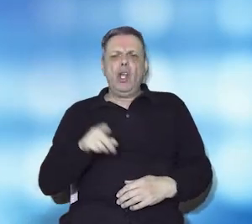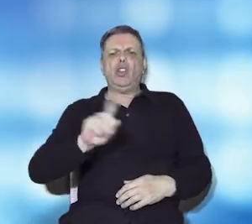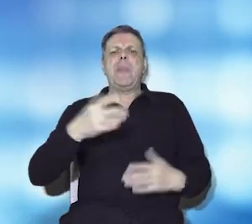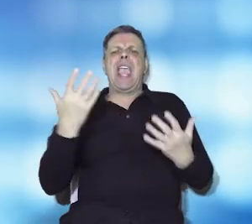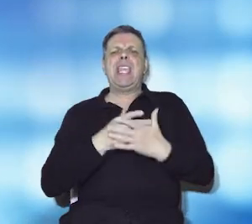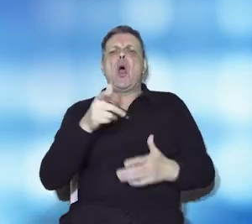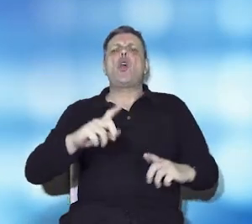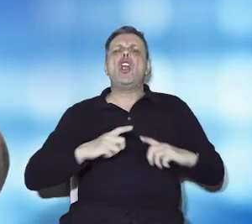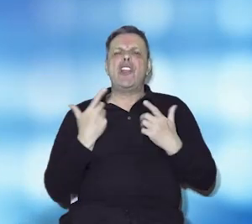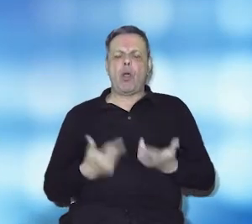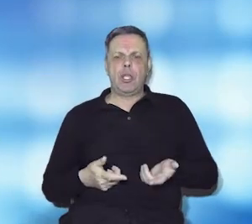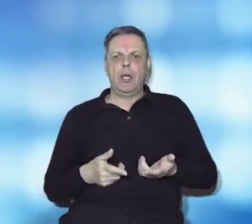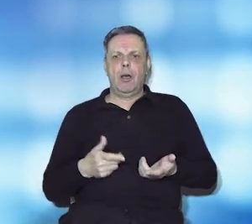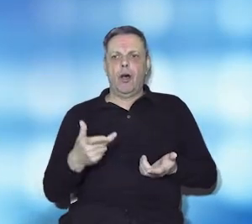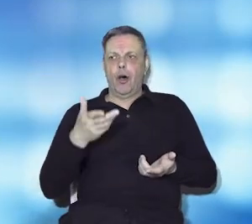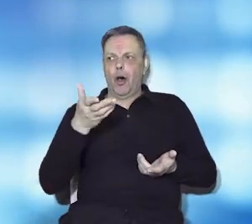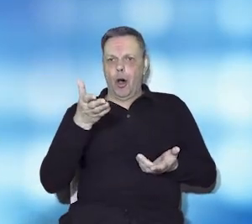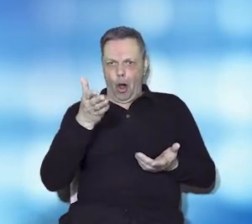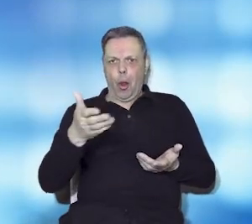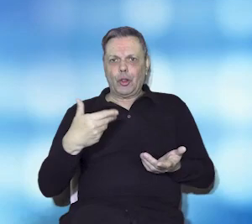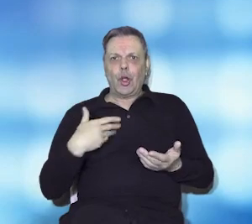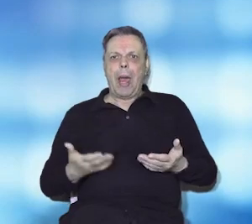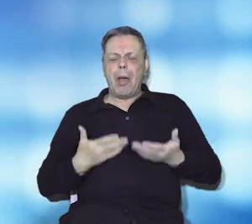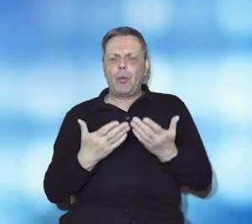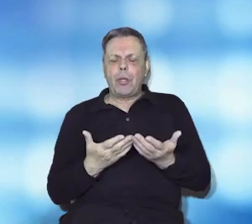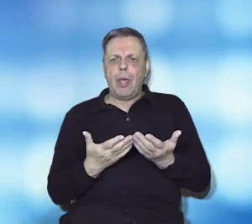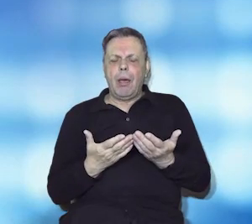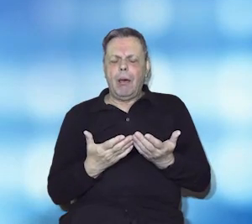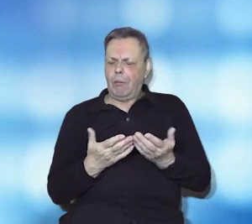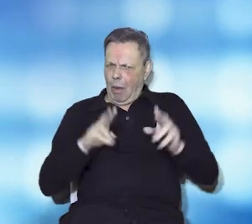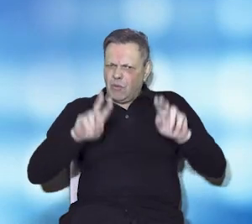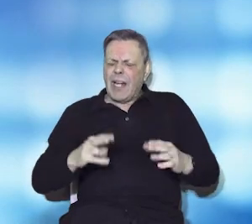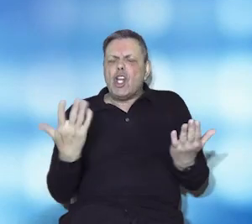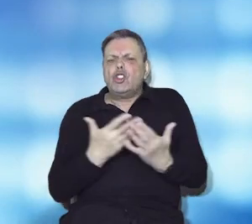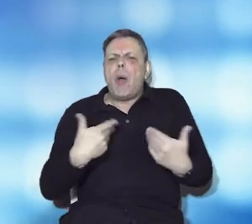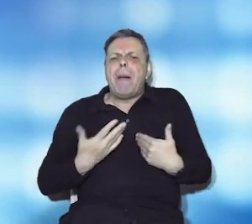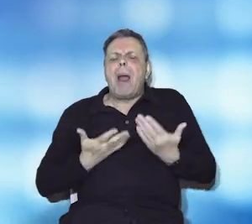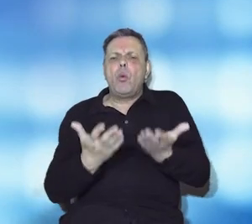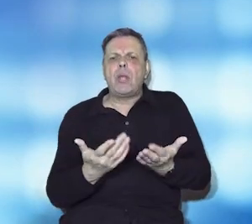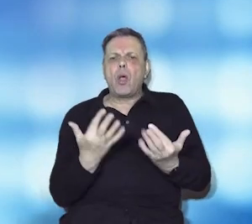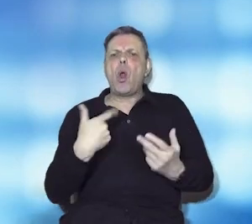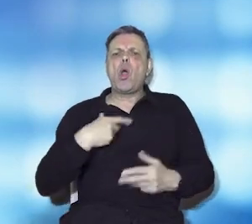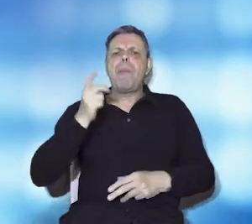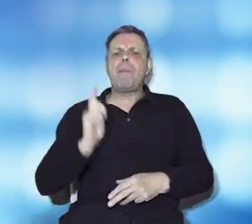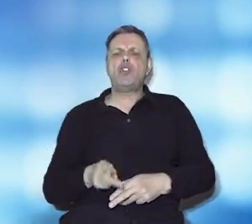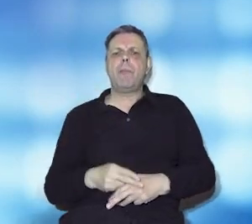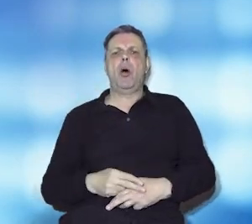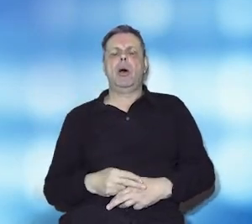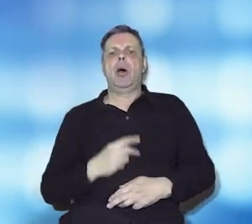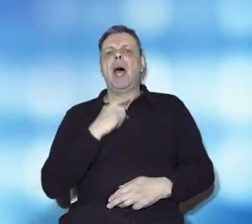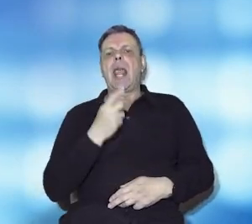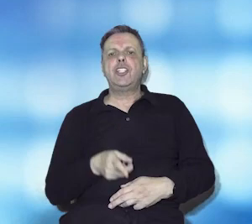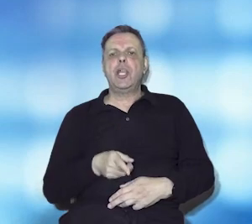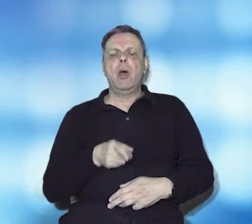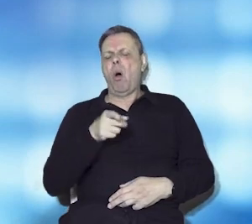je život, ono što nam nude. A što nam nude, koliko mi možemo reći ne, ovo